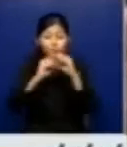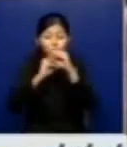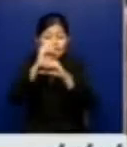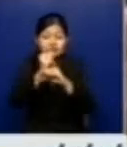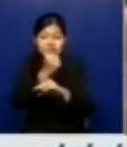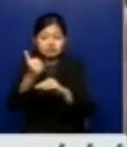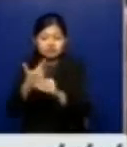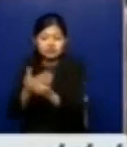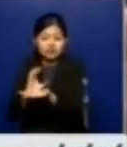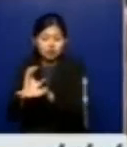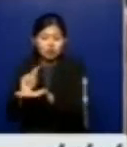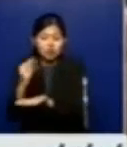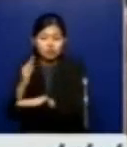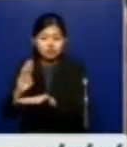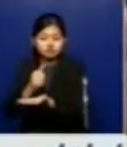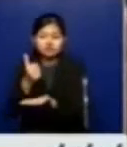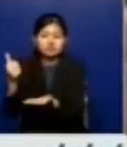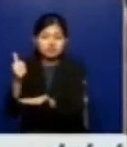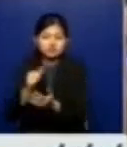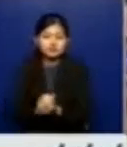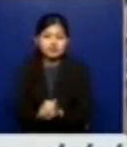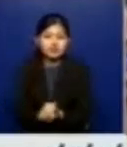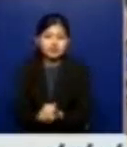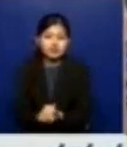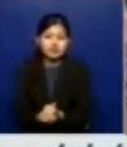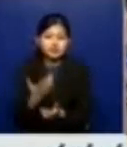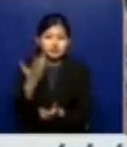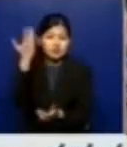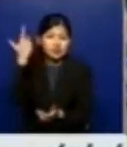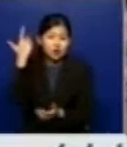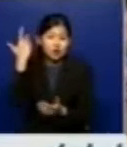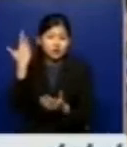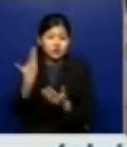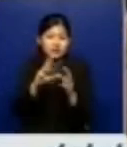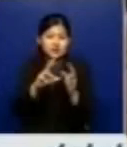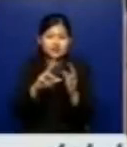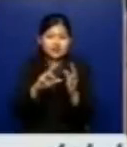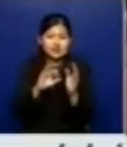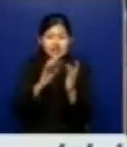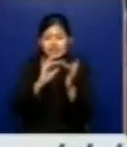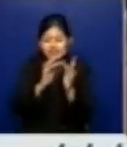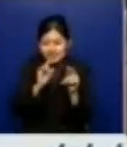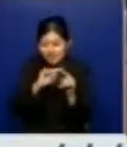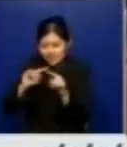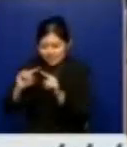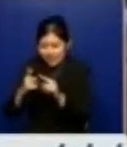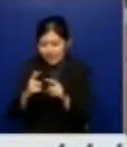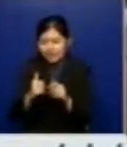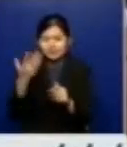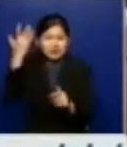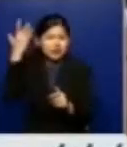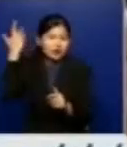งบรายจ่ายอื่นนะครับสมัยโซเชียลนะครับท่านประธานครับแต่ว่ายังมีอีกหลายหน่วยงานนะครับยังจัดงบประม